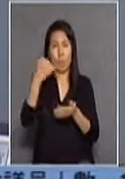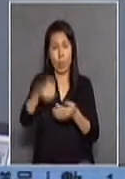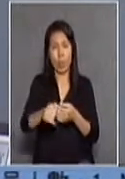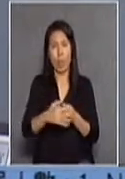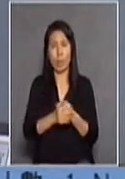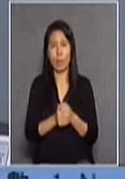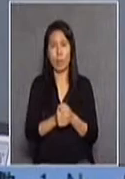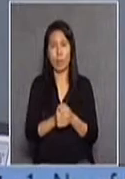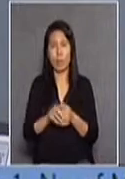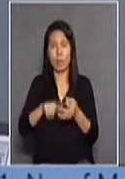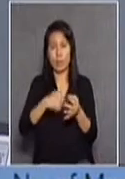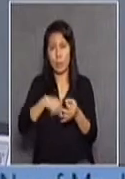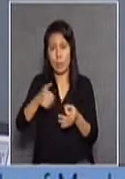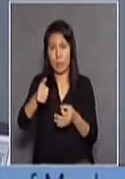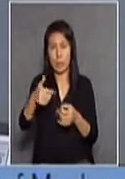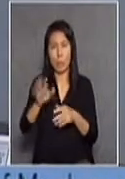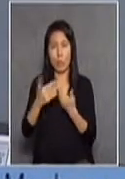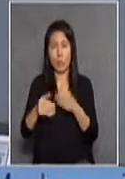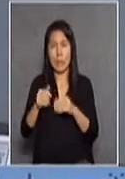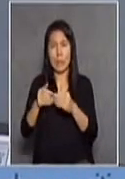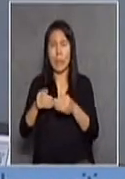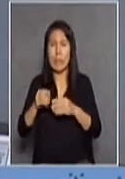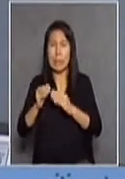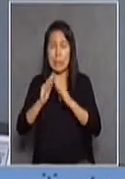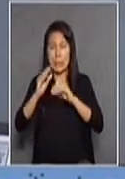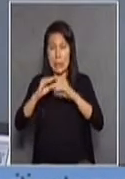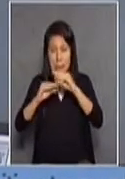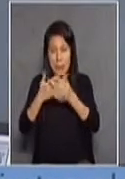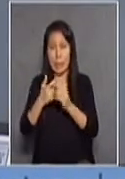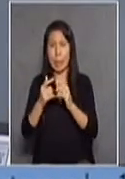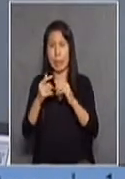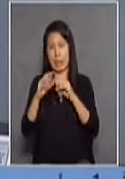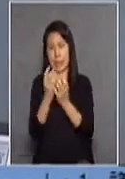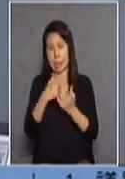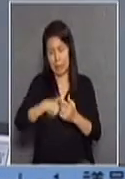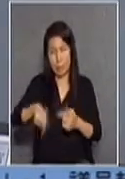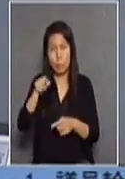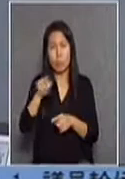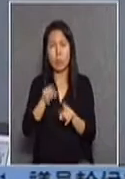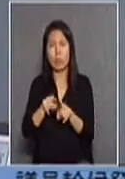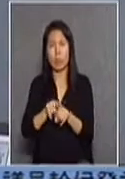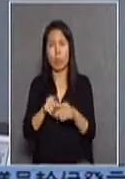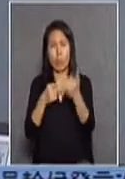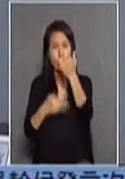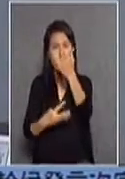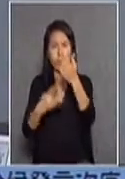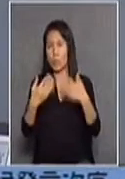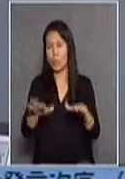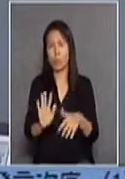謝議員或者各位建制派的議員，六四真的未完。劉曉波先生，我未必同意